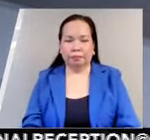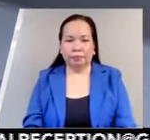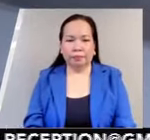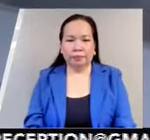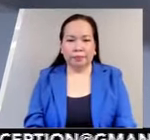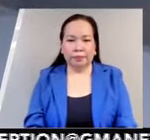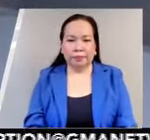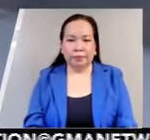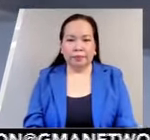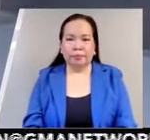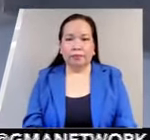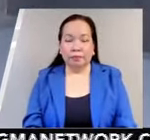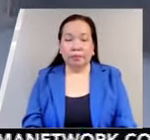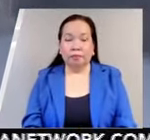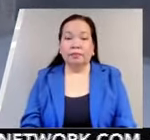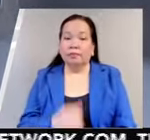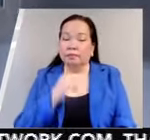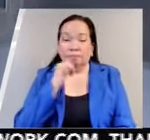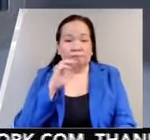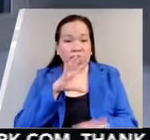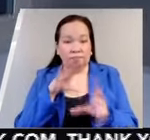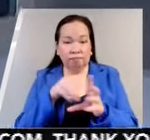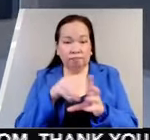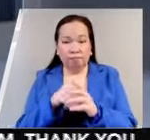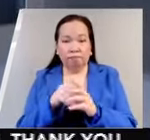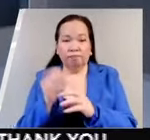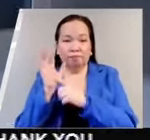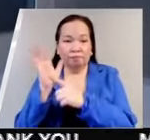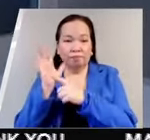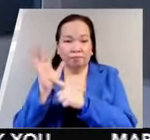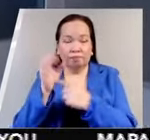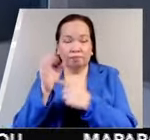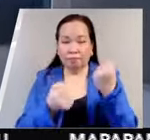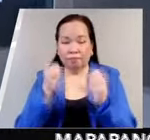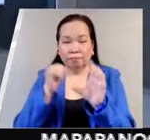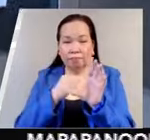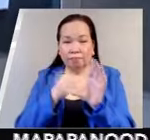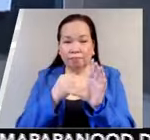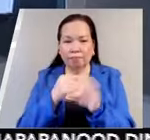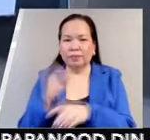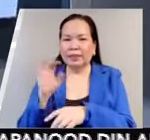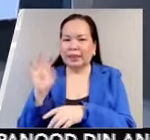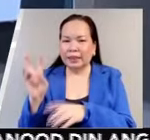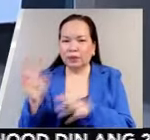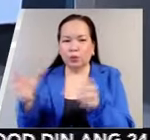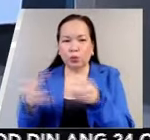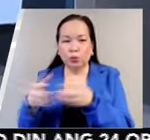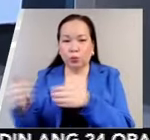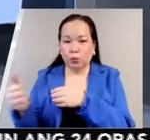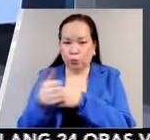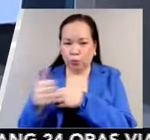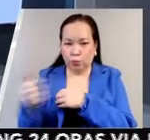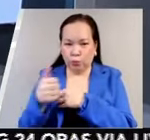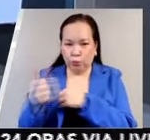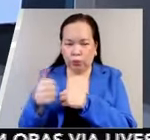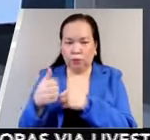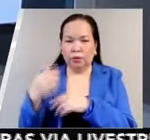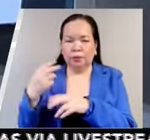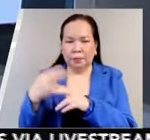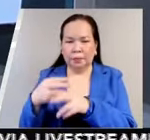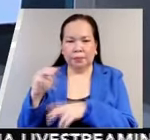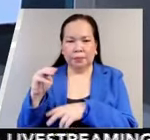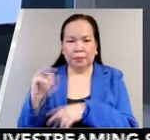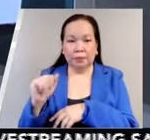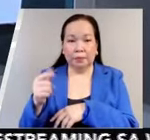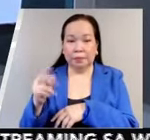Hindi raw sasali sa tigil pasada ng manibela at piston sa Lunes ang pitong transport group na tinaguriang Magnificent 7. Nanindigan